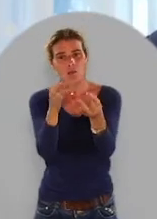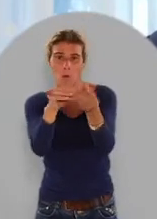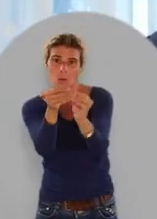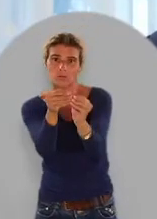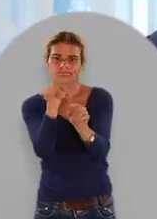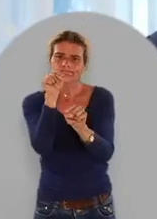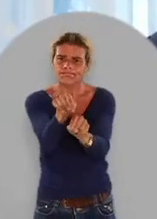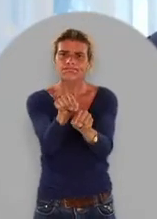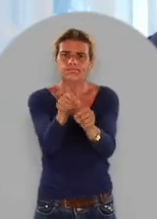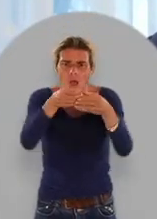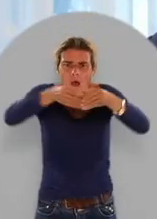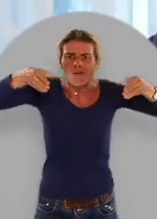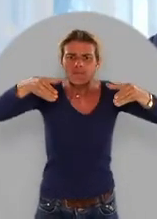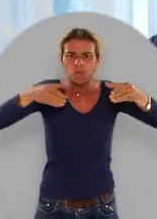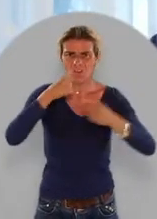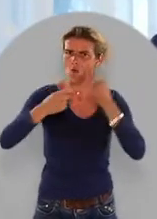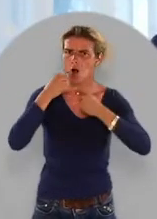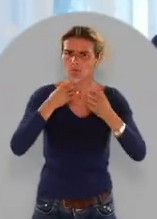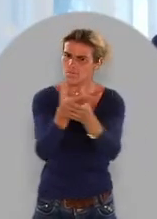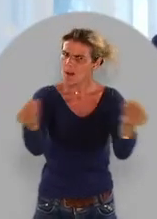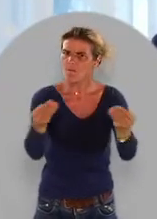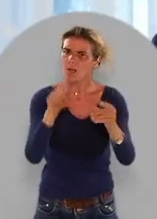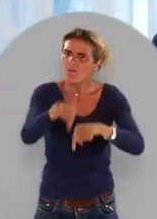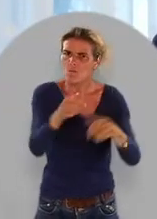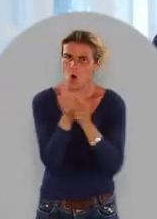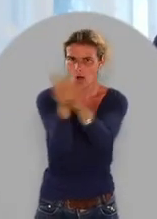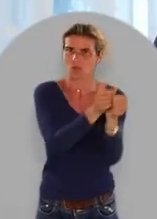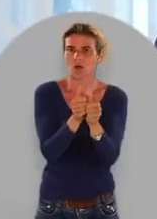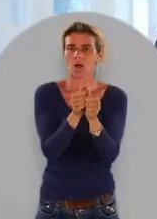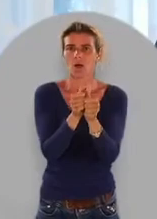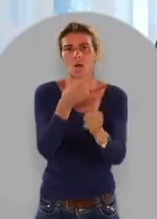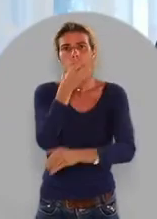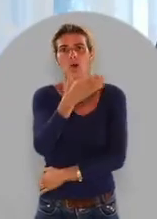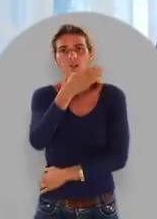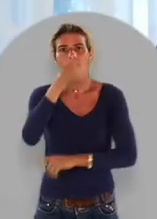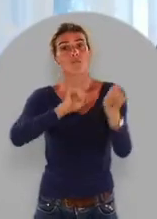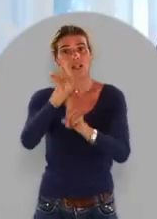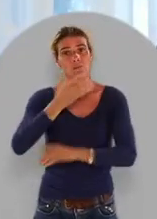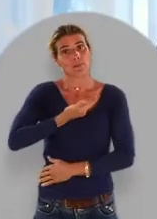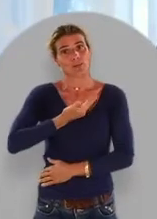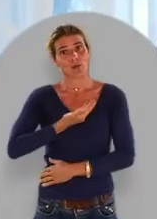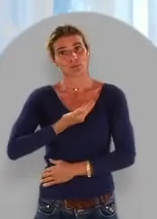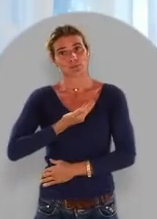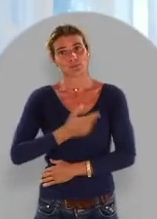violence c'est ensemble que nous gagnerons bonne fête des m à